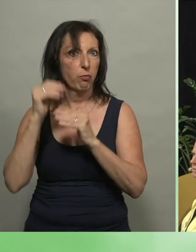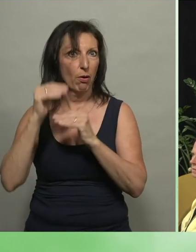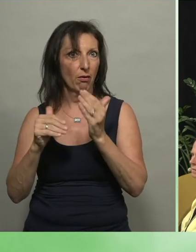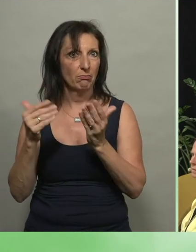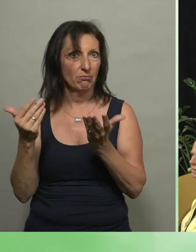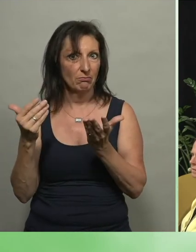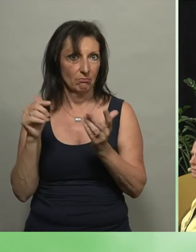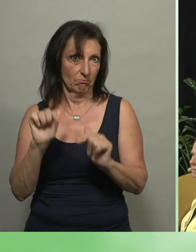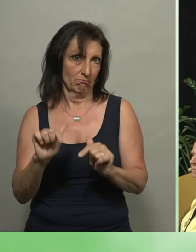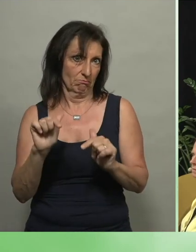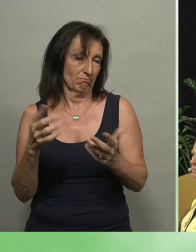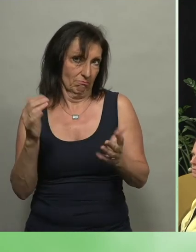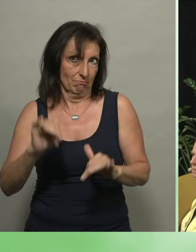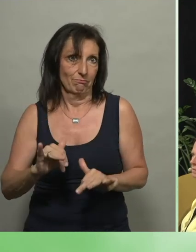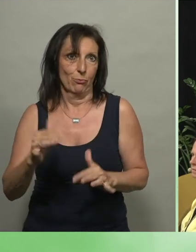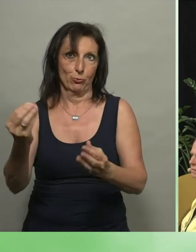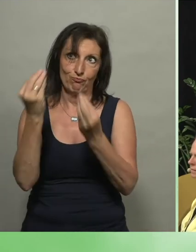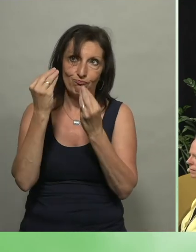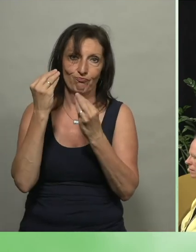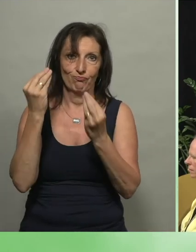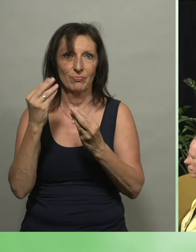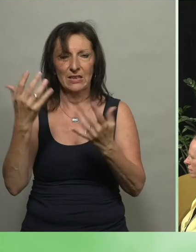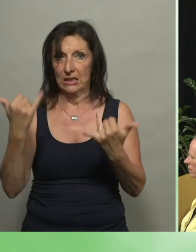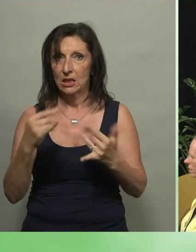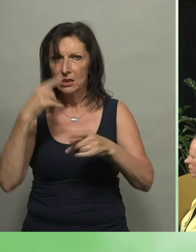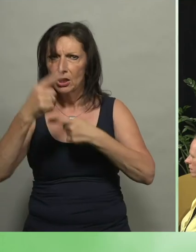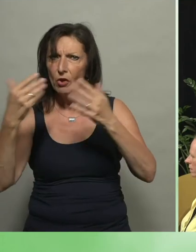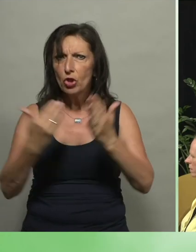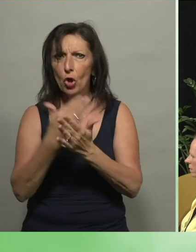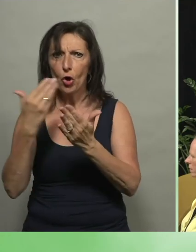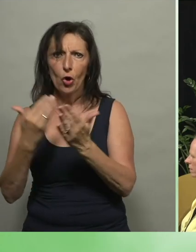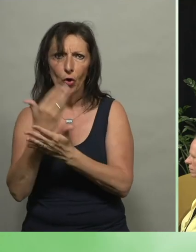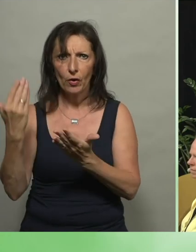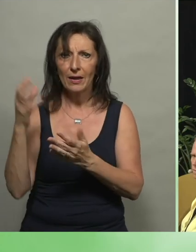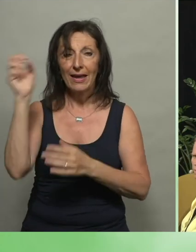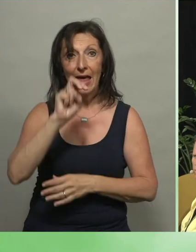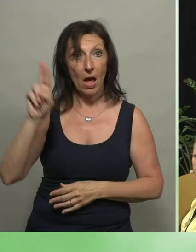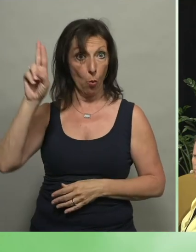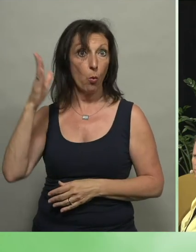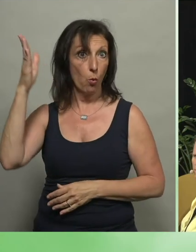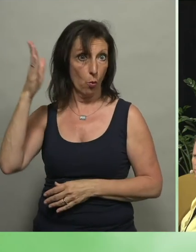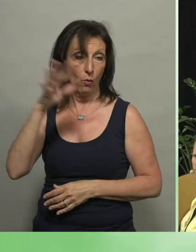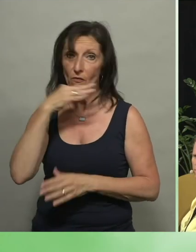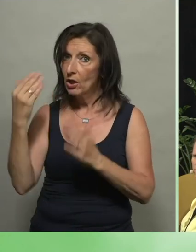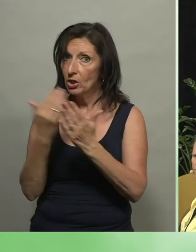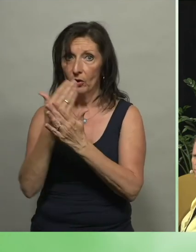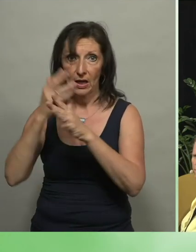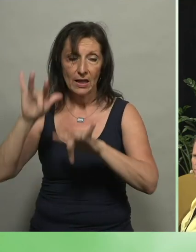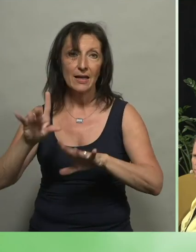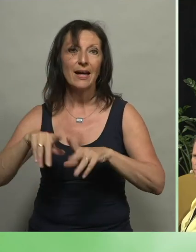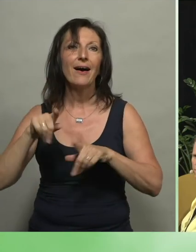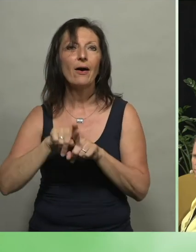gibt es große Fortschritte und auch viel an neuen Entwicklungen auf der Ebene der Europäischen Union. Es gibt die